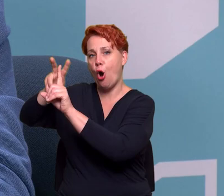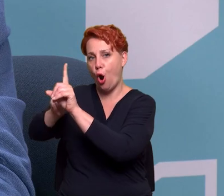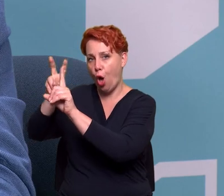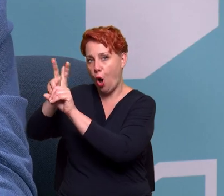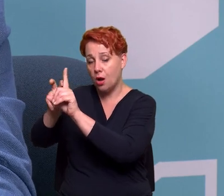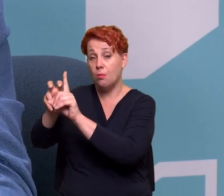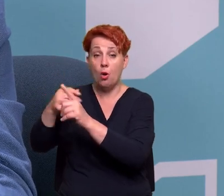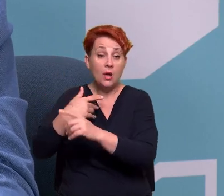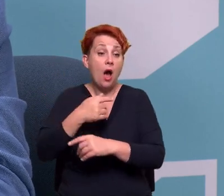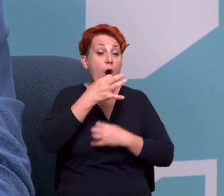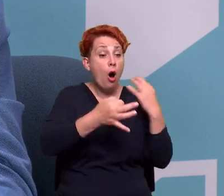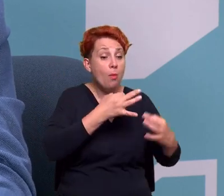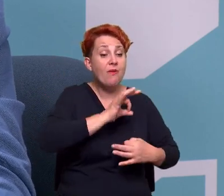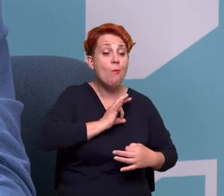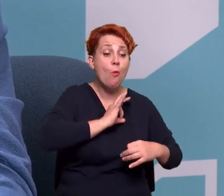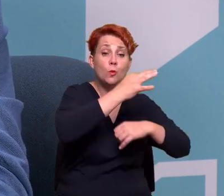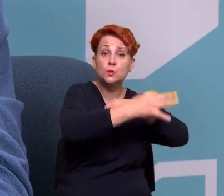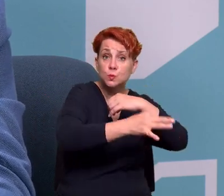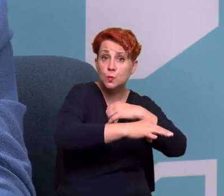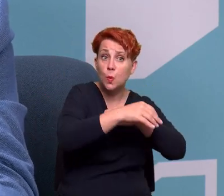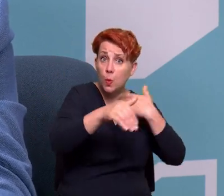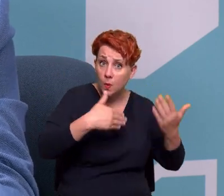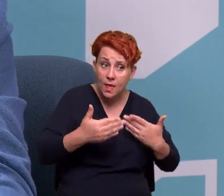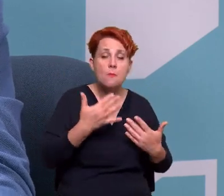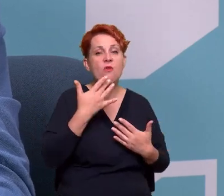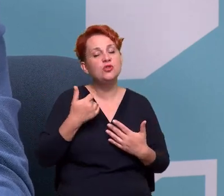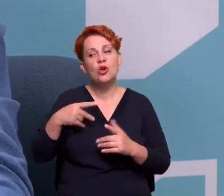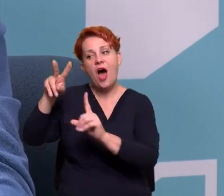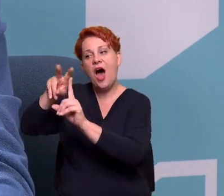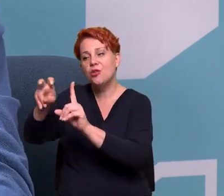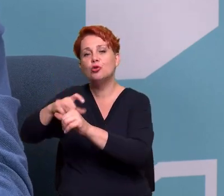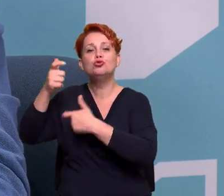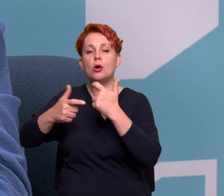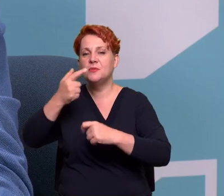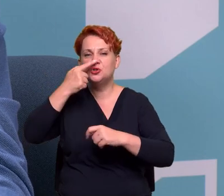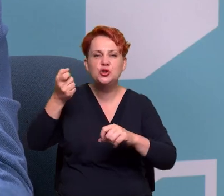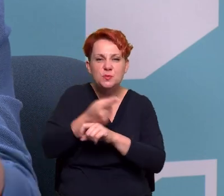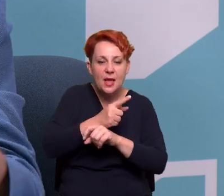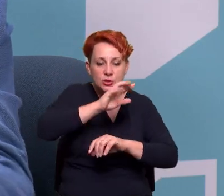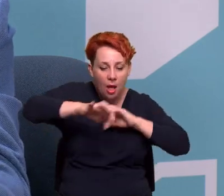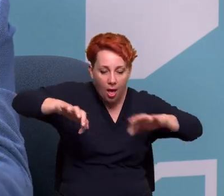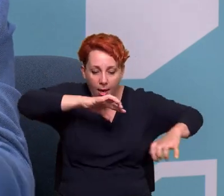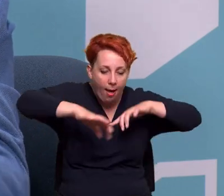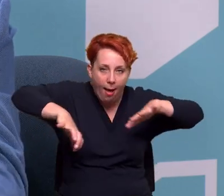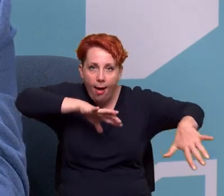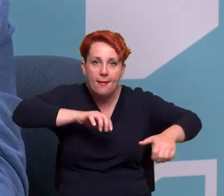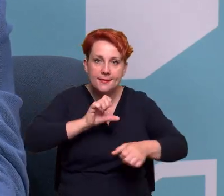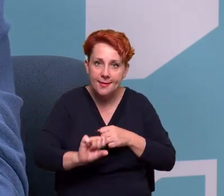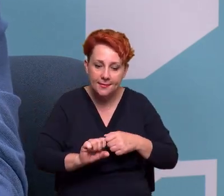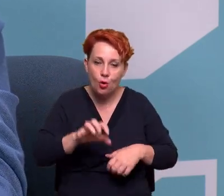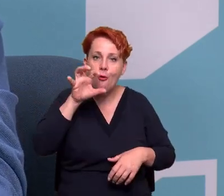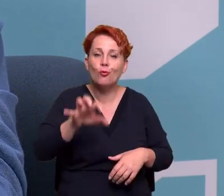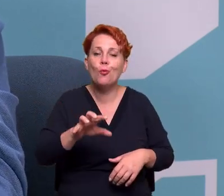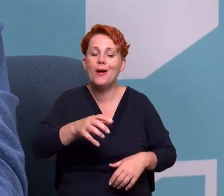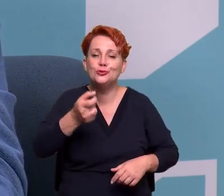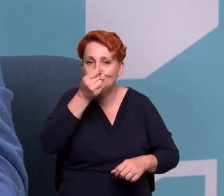swoim studentom mówię, że kulturoznawca, antropolog to jest ktoś, kto grzebie w śmieciach dużo po prostu. I kategoria kategoria śmieci, nie? To znaczy ta rzecz,